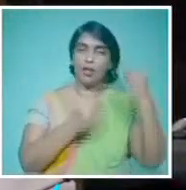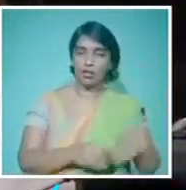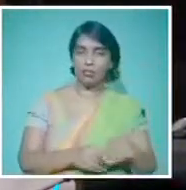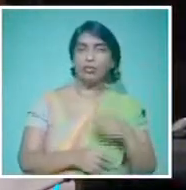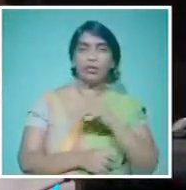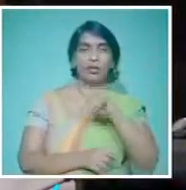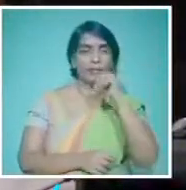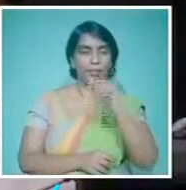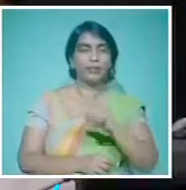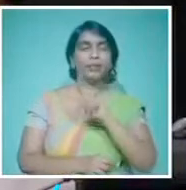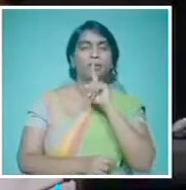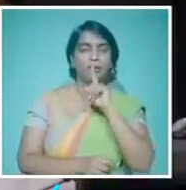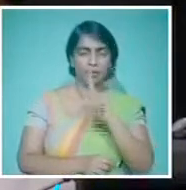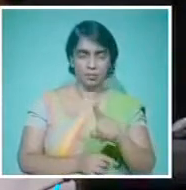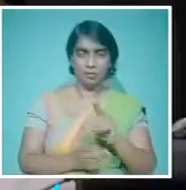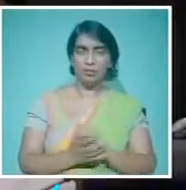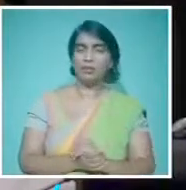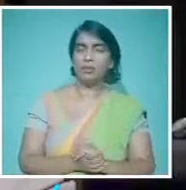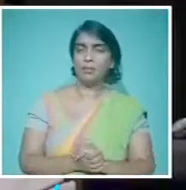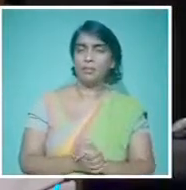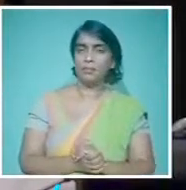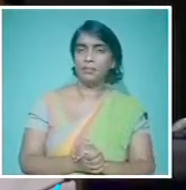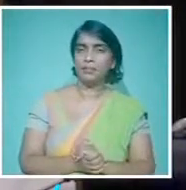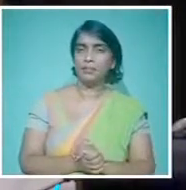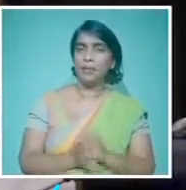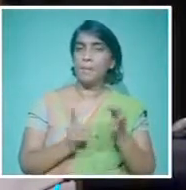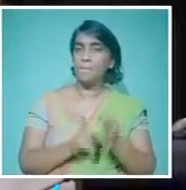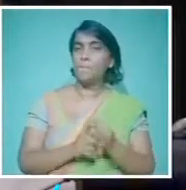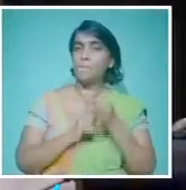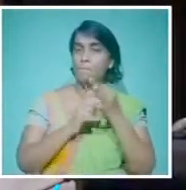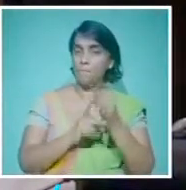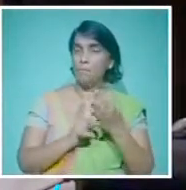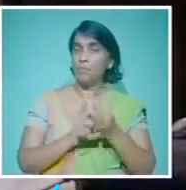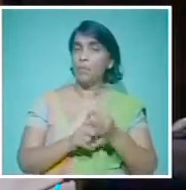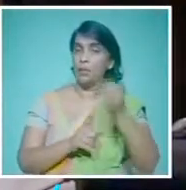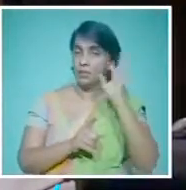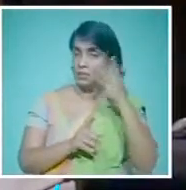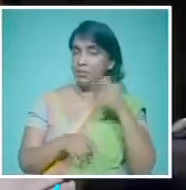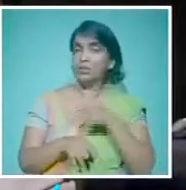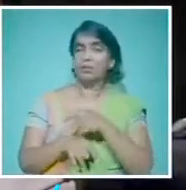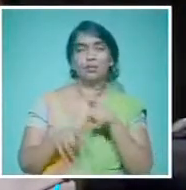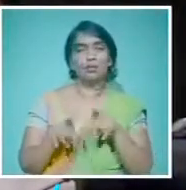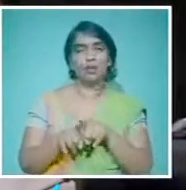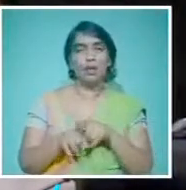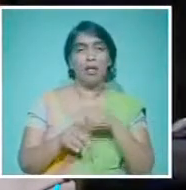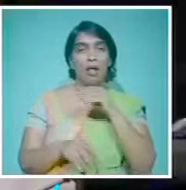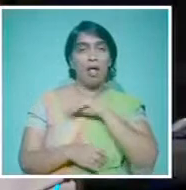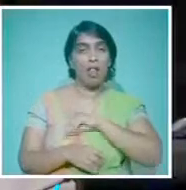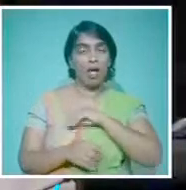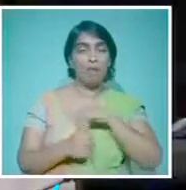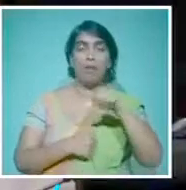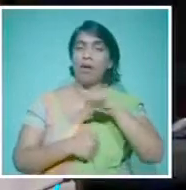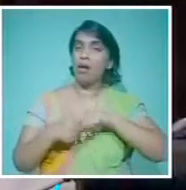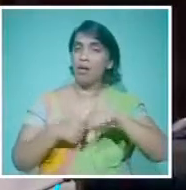bom pahadi lewa kiwane. Eda prema dasa jana adi putu ma ikale menna laba laba na